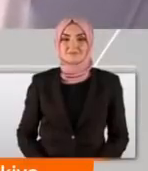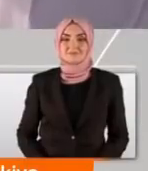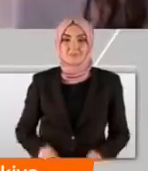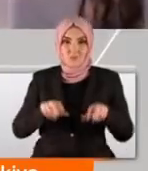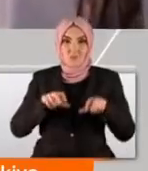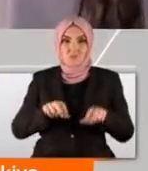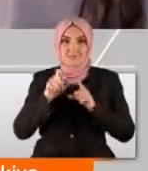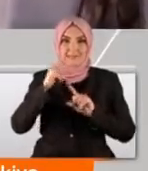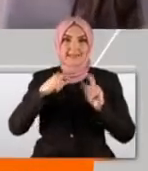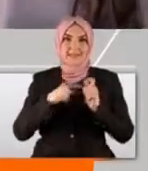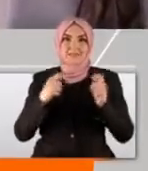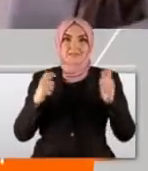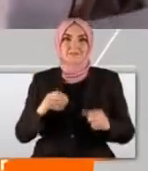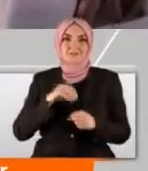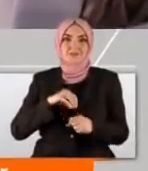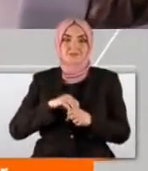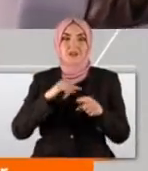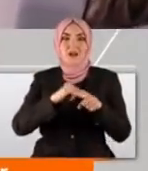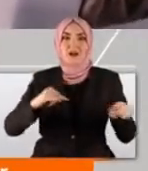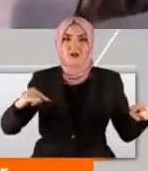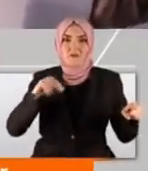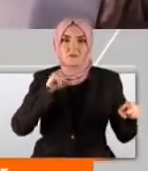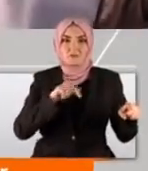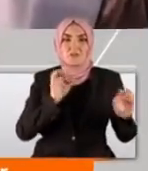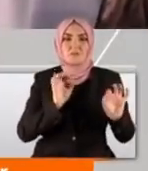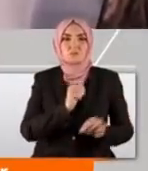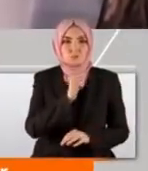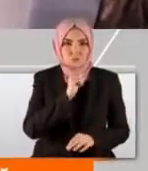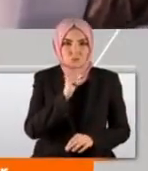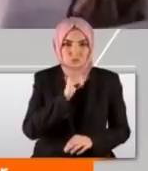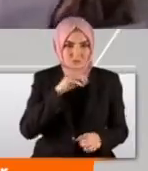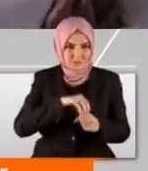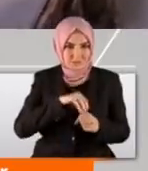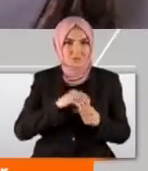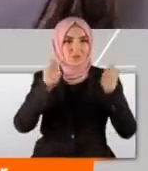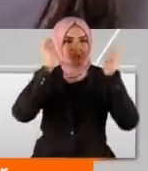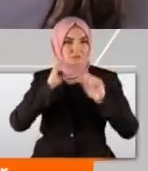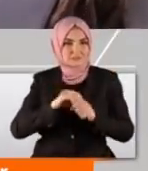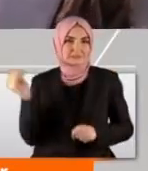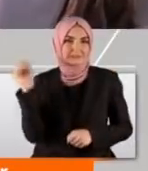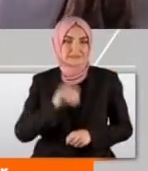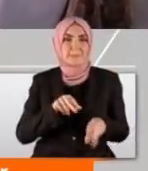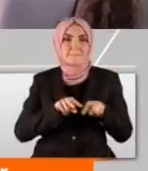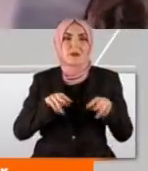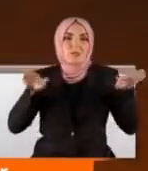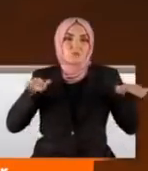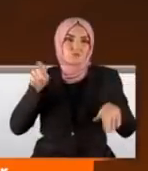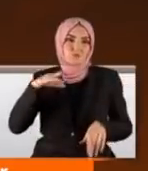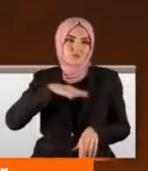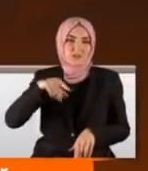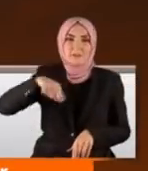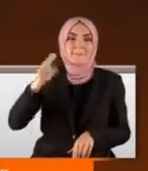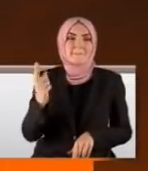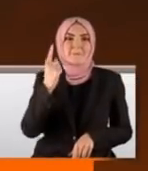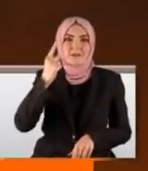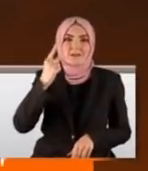Oturduğumuz sitede havuza sürekli su içmeye, duş almaya gelen bir sürü martı var. O martıların içinden bir tanesinin ayaklarının olmadığını görmüşler. Martıyı